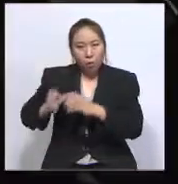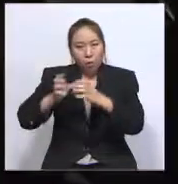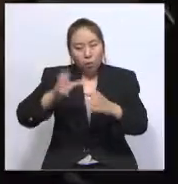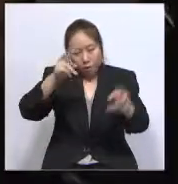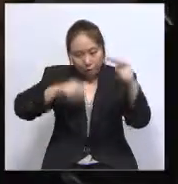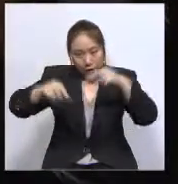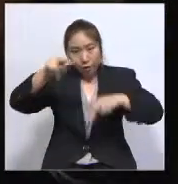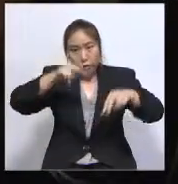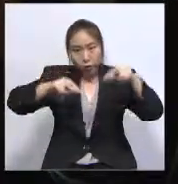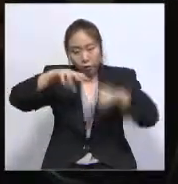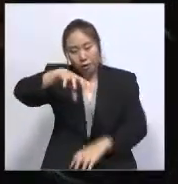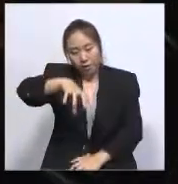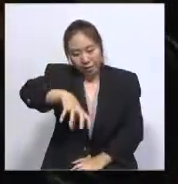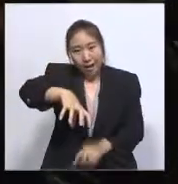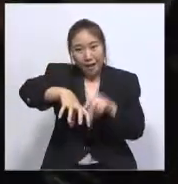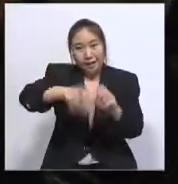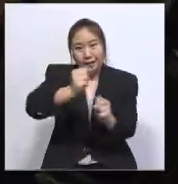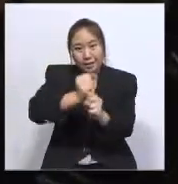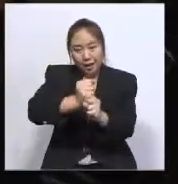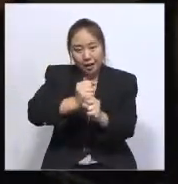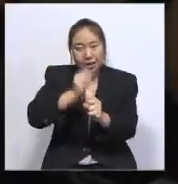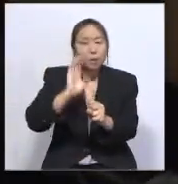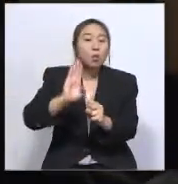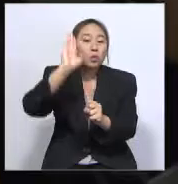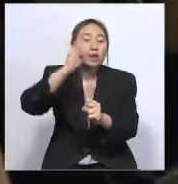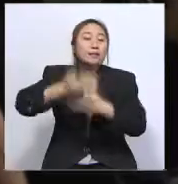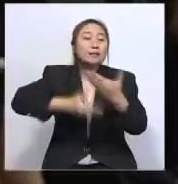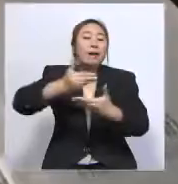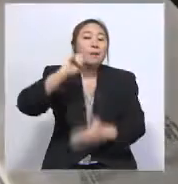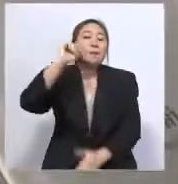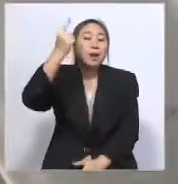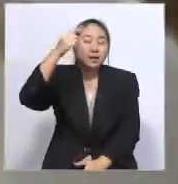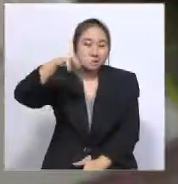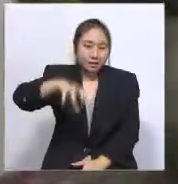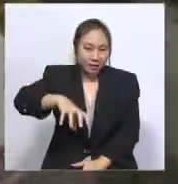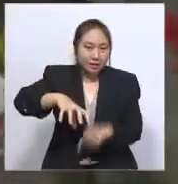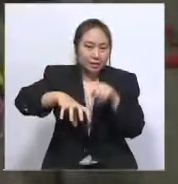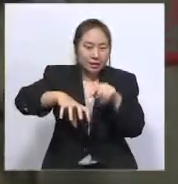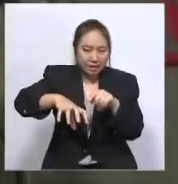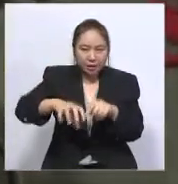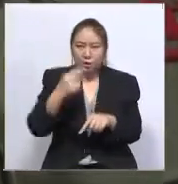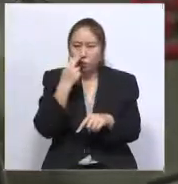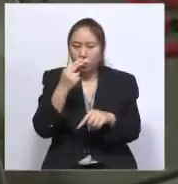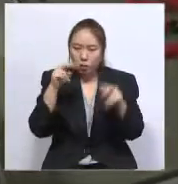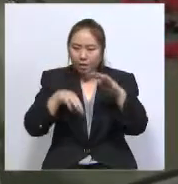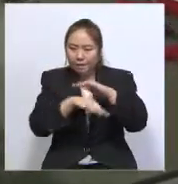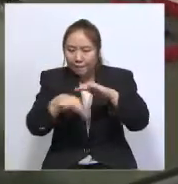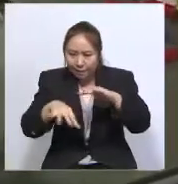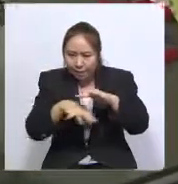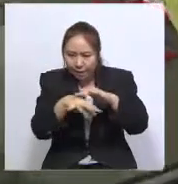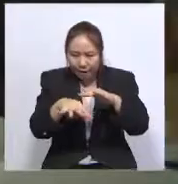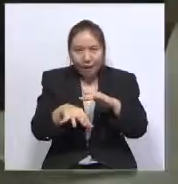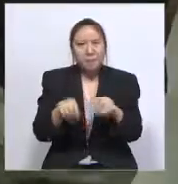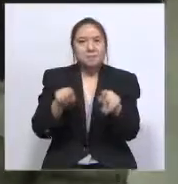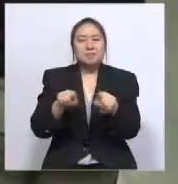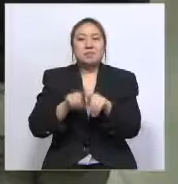ค้นสำนักงานฝ่ายปฏิบัติการบริษัทพัฒนาตลาดใหม่ดอนเมืองจำกัดนะครับเข้าไปเพื่อที่จะไปรวบรวมหลักฐานการ